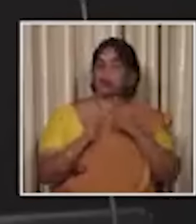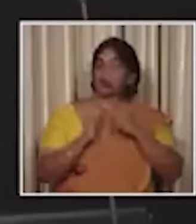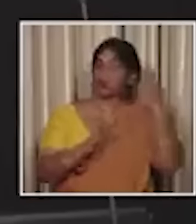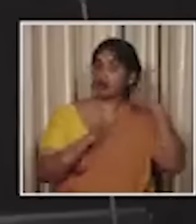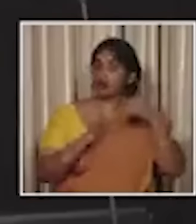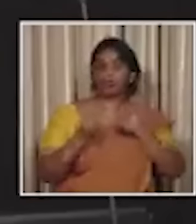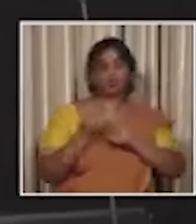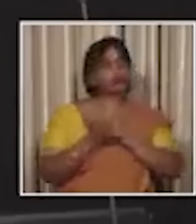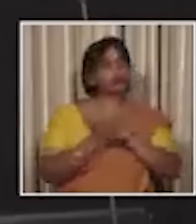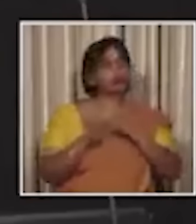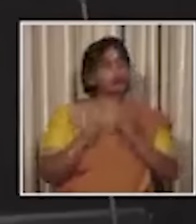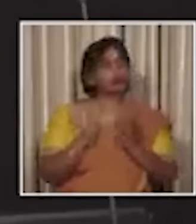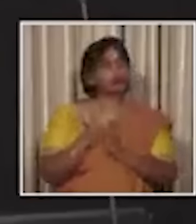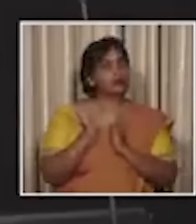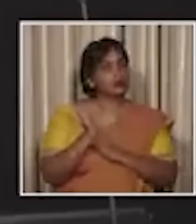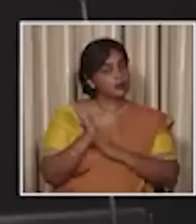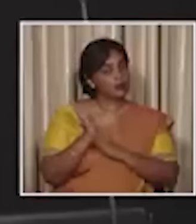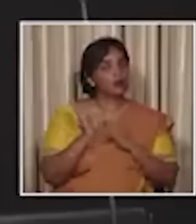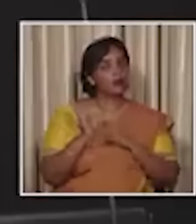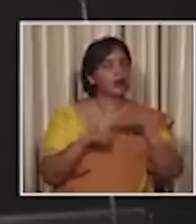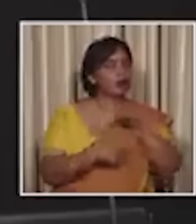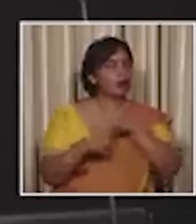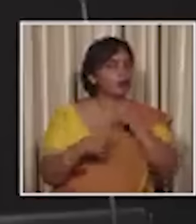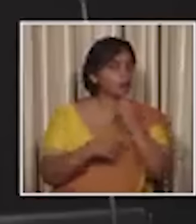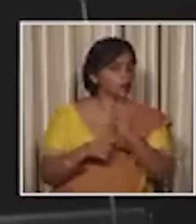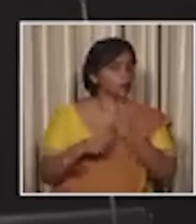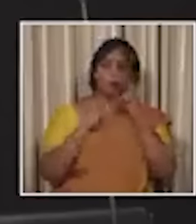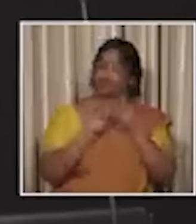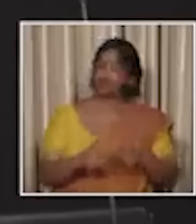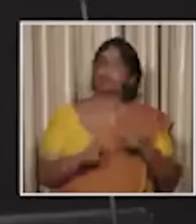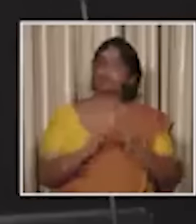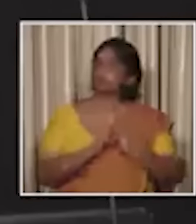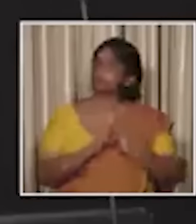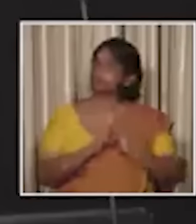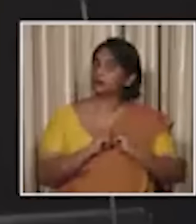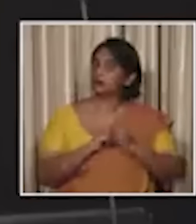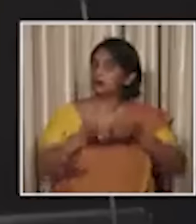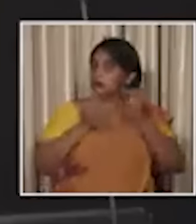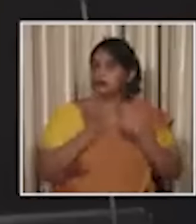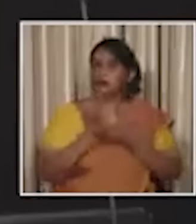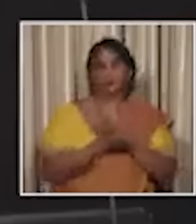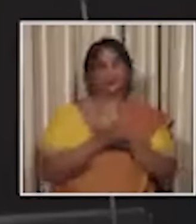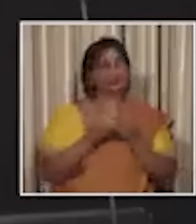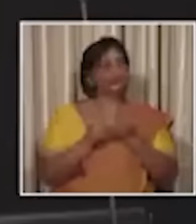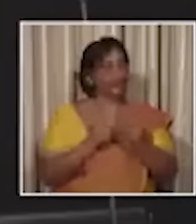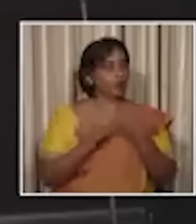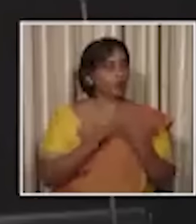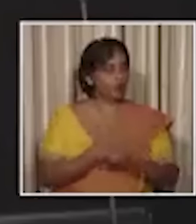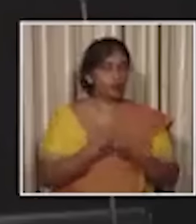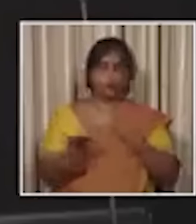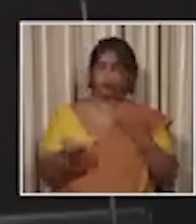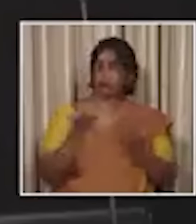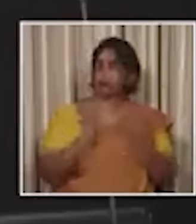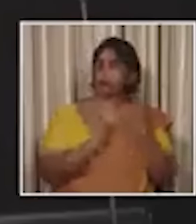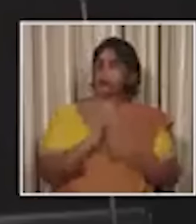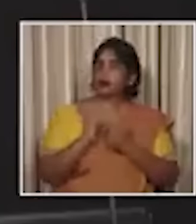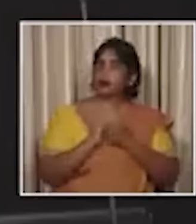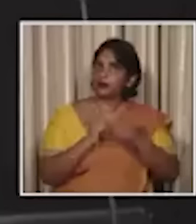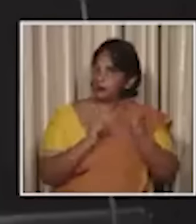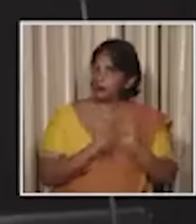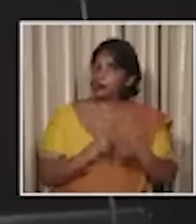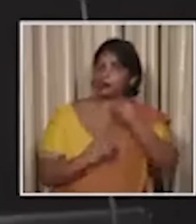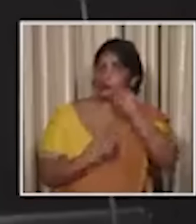ஒரு நீதி கிடைக்க வேண்டுமென்றால், சட்டம் சரியானதாக இருக்க வேண்டுமென்றால், கௌரவ தலைமை தாங்கும் உறுப்பினர்களே, இதற்கான நீதி என்பது ஒரு